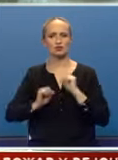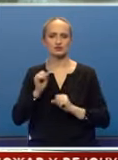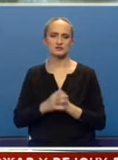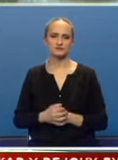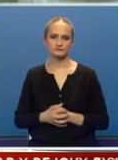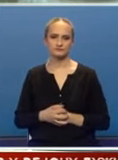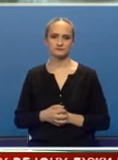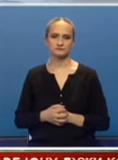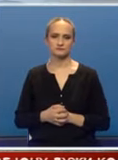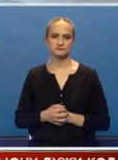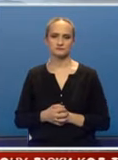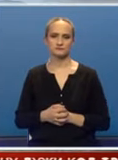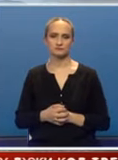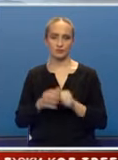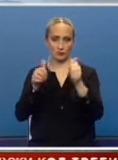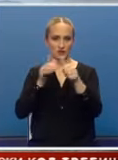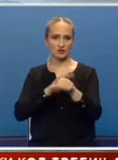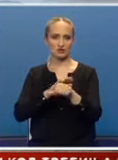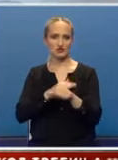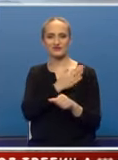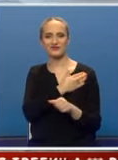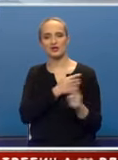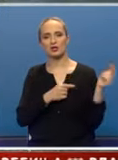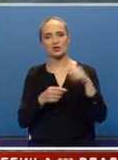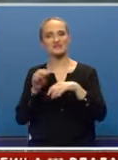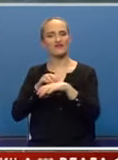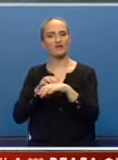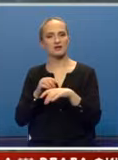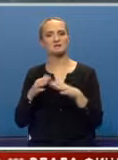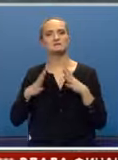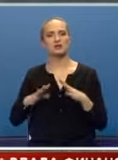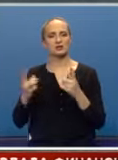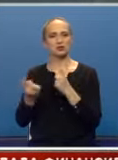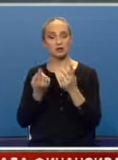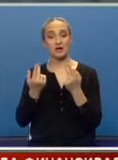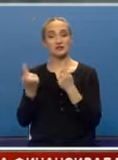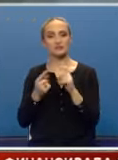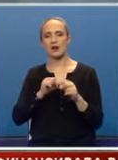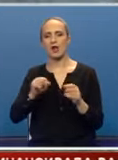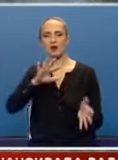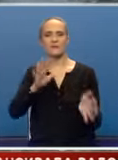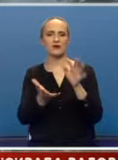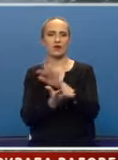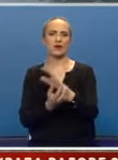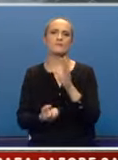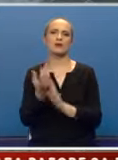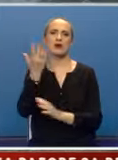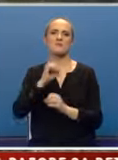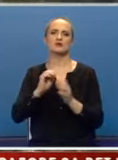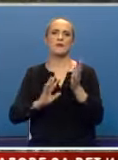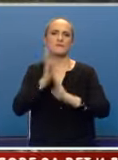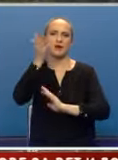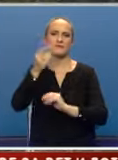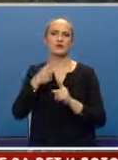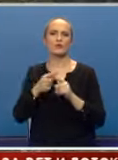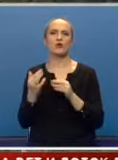ugroženi. Do 11 časova sa terena su stizale informacije da je stanje mirno, ali se situacija naglo preokrenula izbijanjem prvog plamena uz